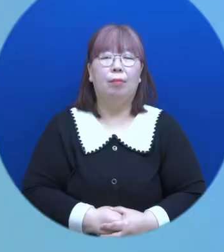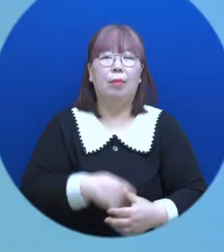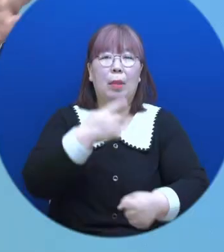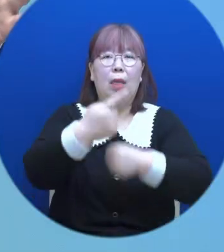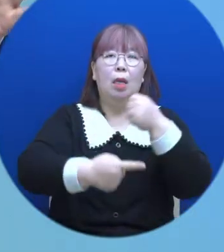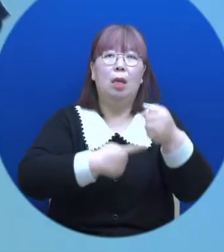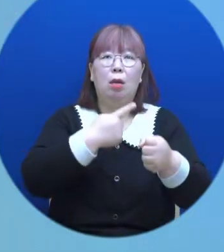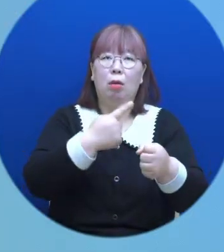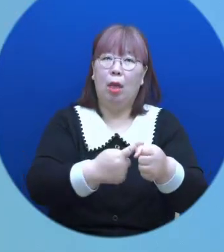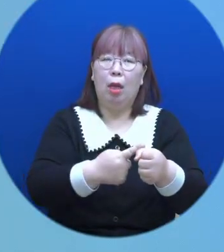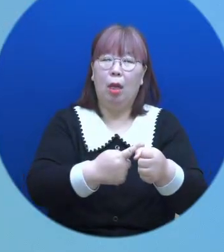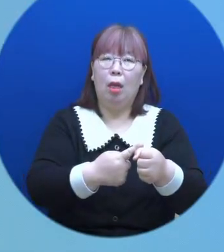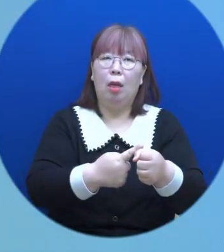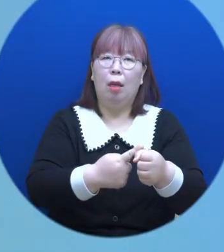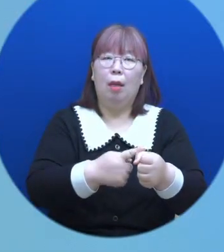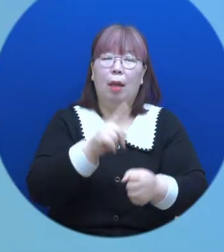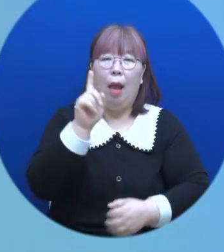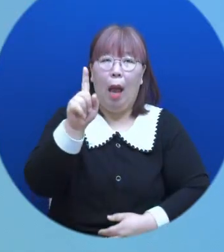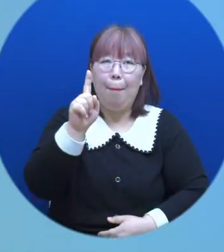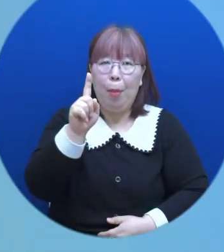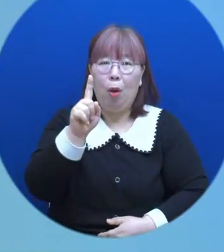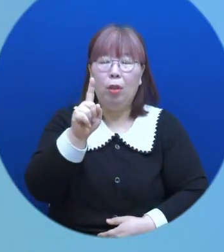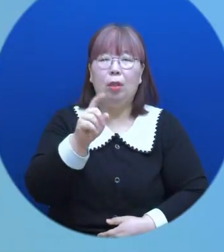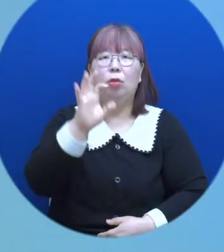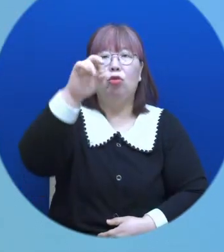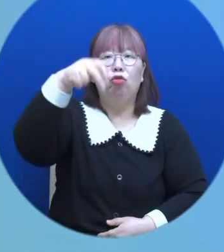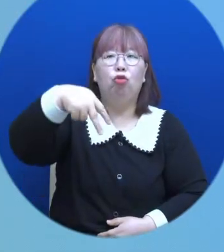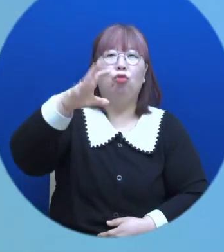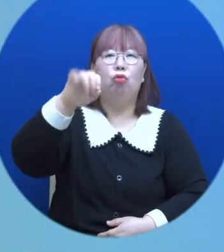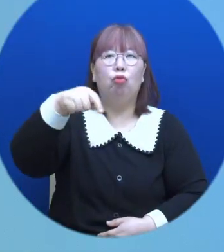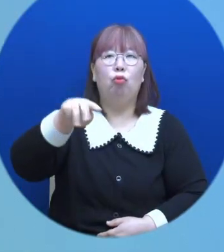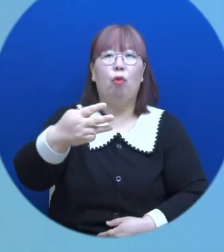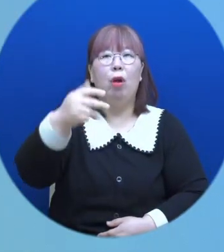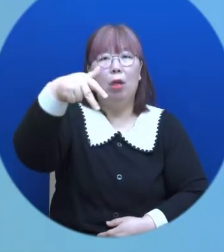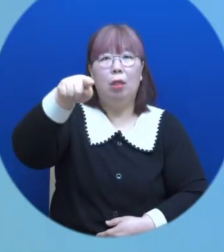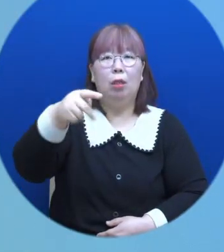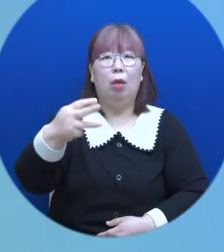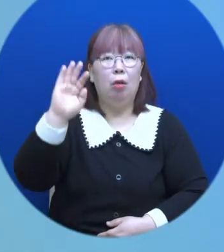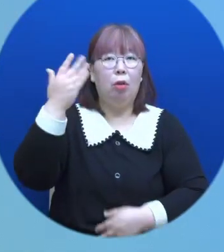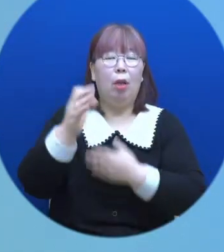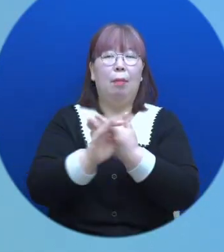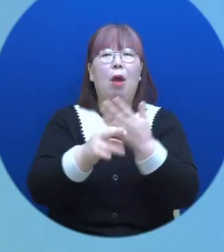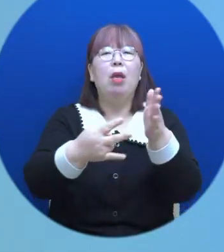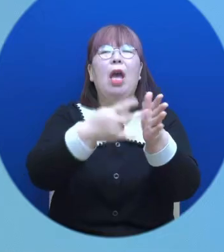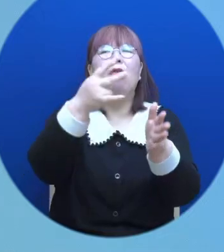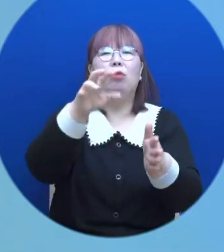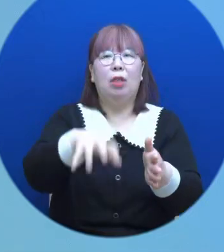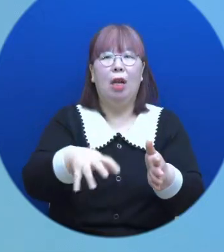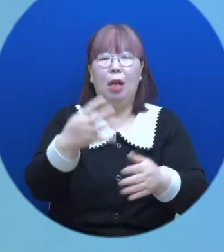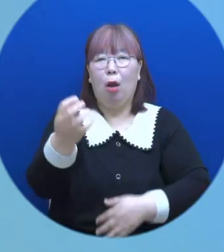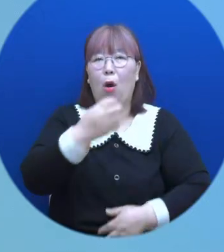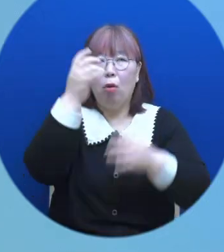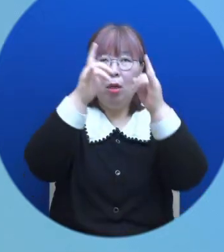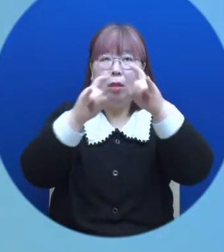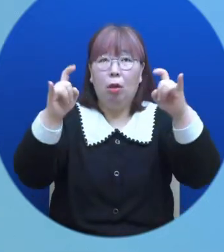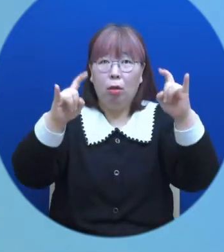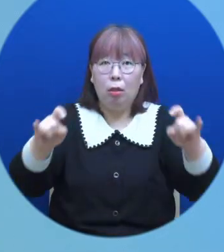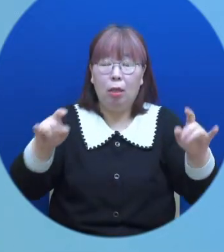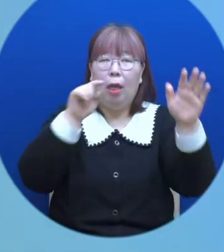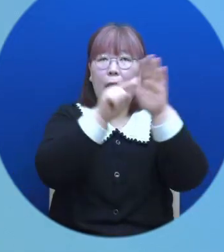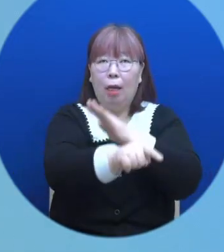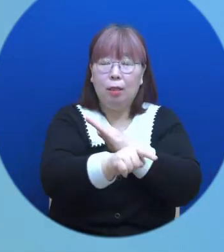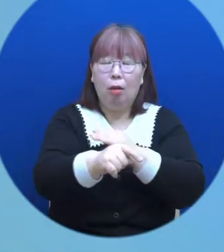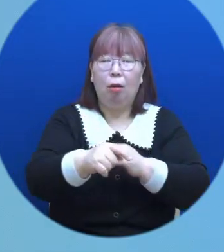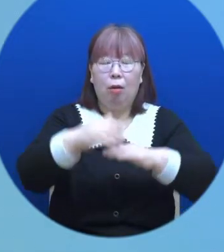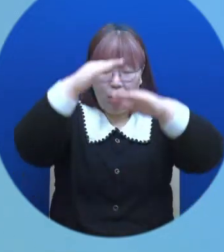1년에 적어도 한 차례 6월절이 되면 예루살렘 성전에 가서 제사하고